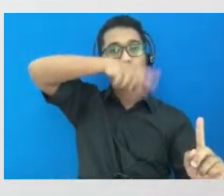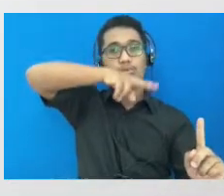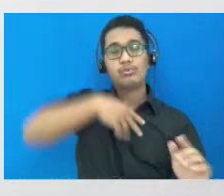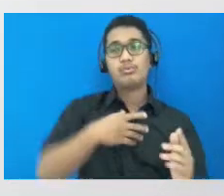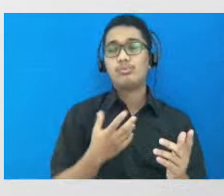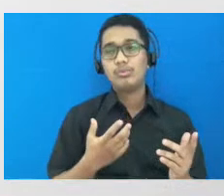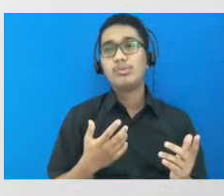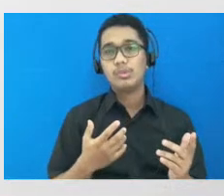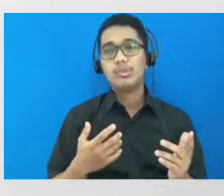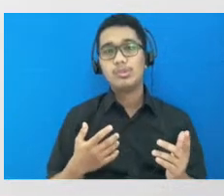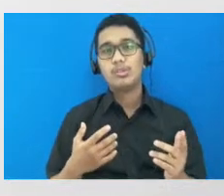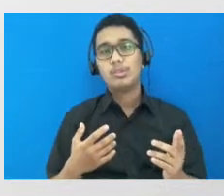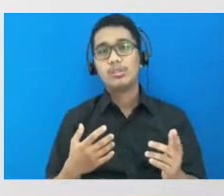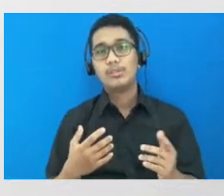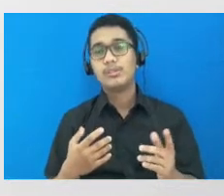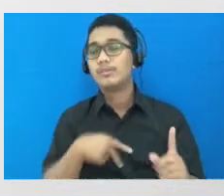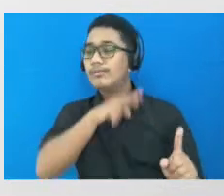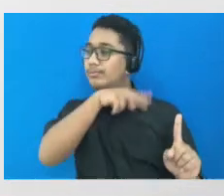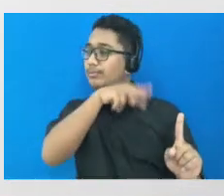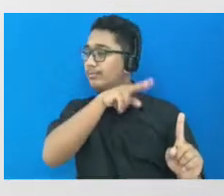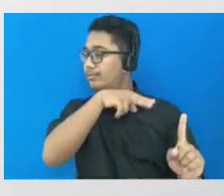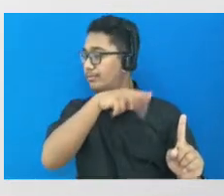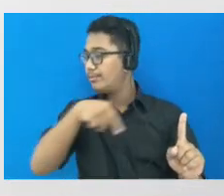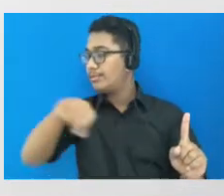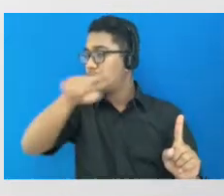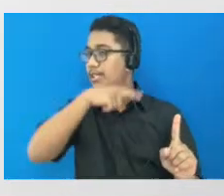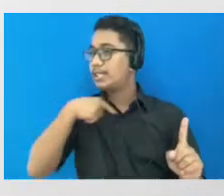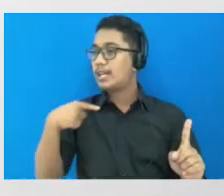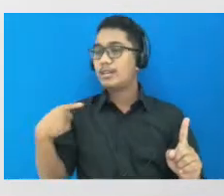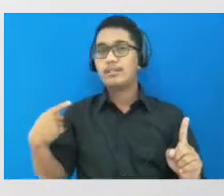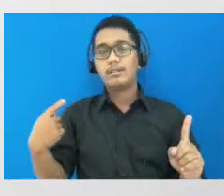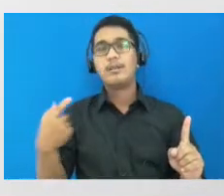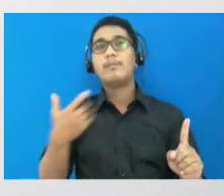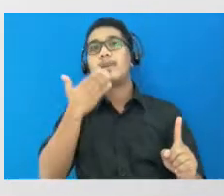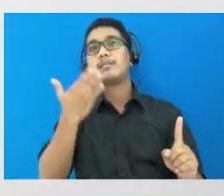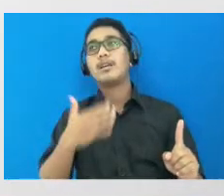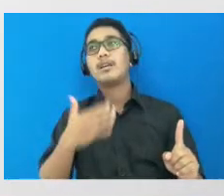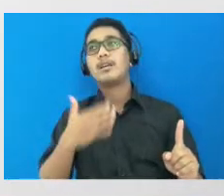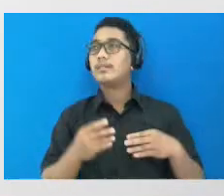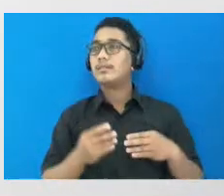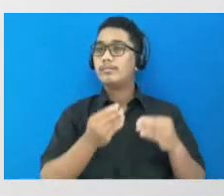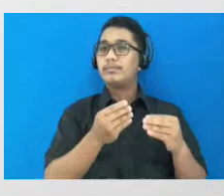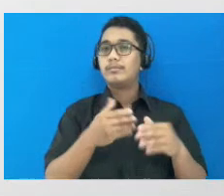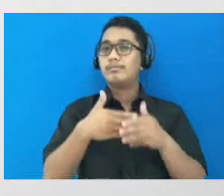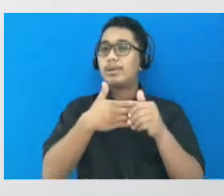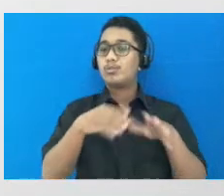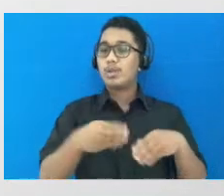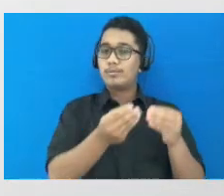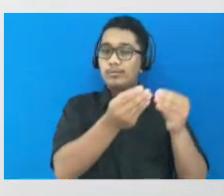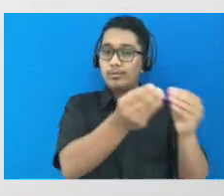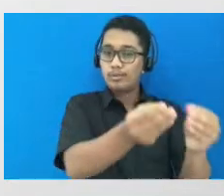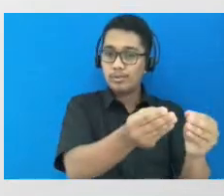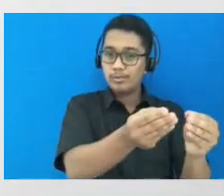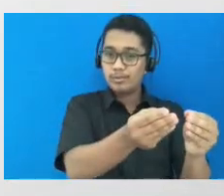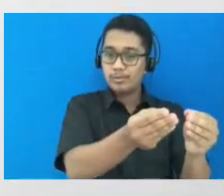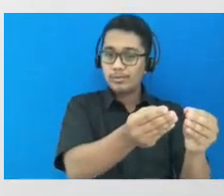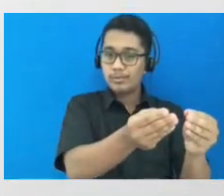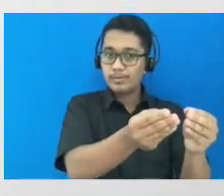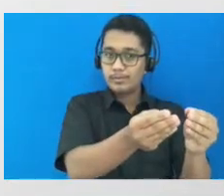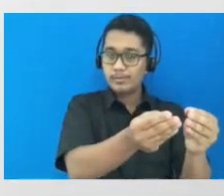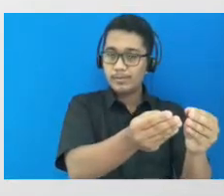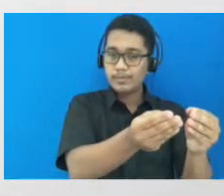dari RUPDP, maka kita akan memberikan petunjuk-petunjuk atau